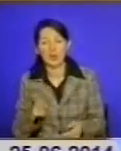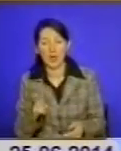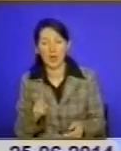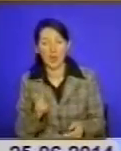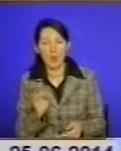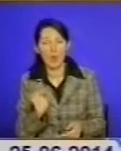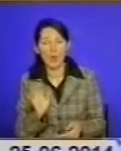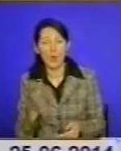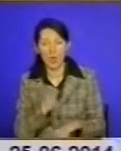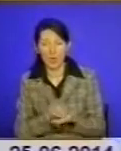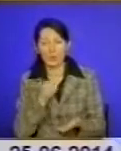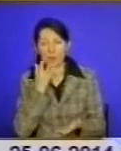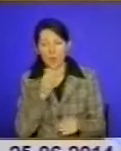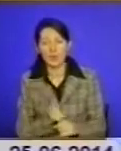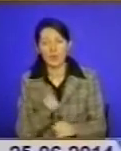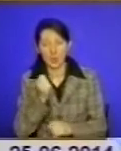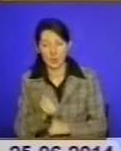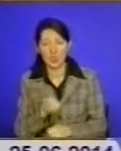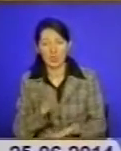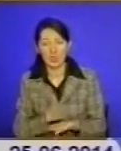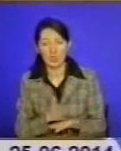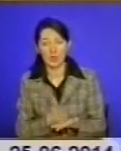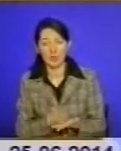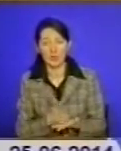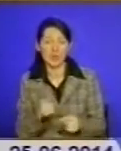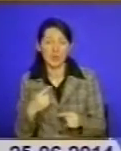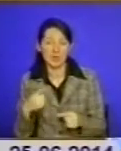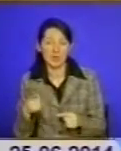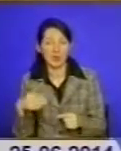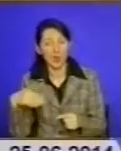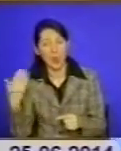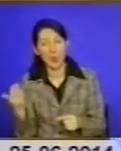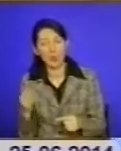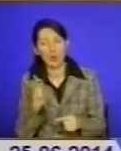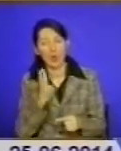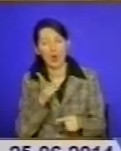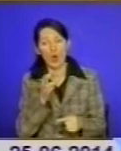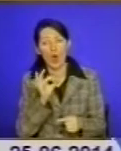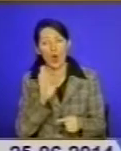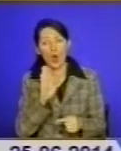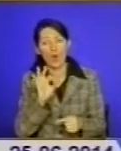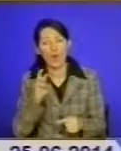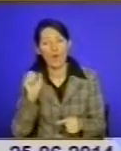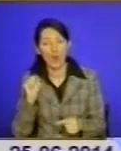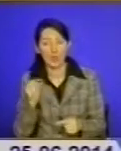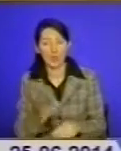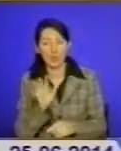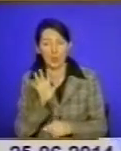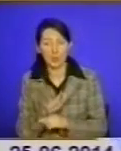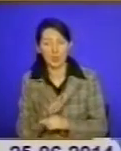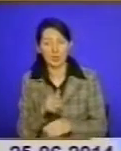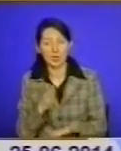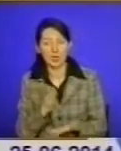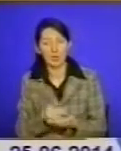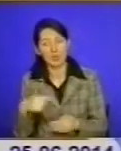Ну, є позитив і в призначеннях, безумовно, є. А з іншого боку, квотні призначення, підкилимні призначення. З іншого